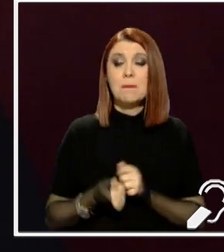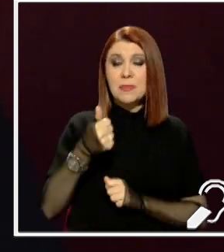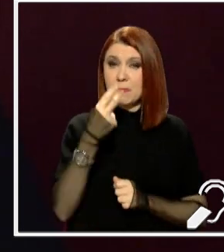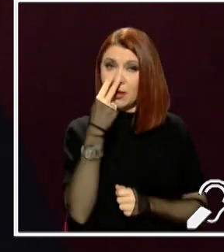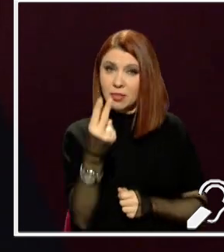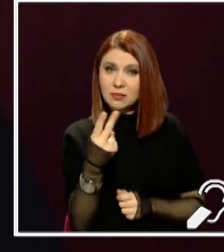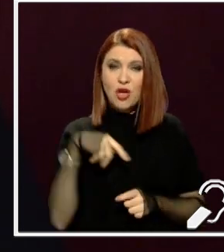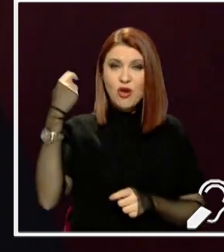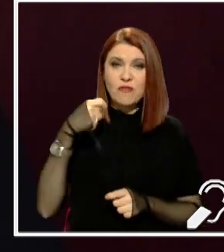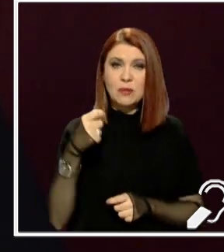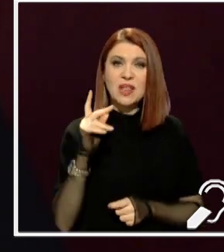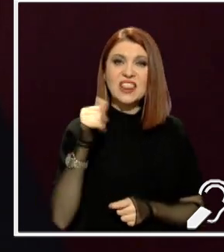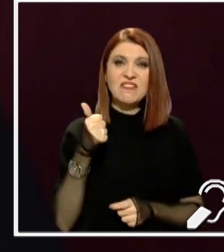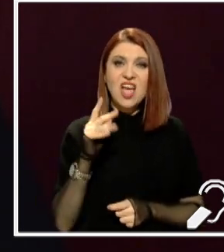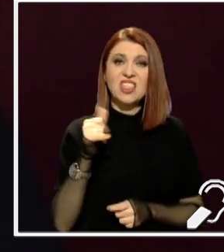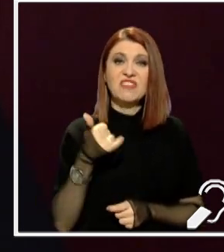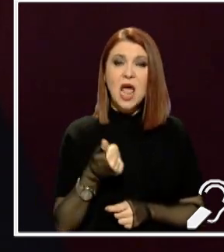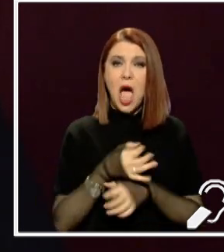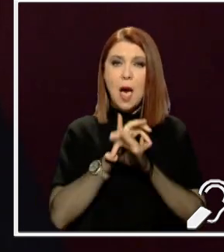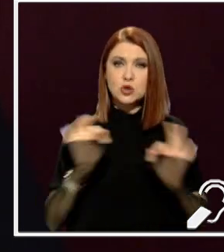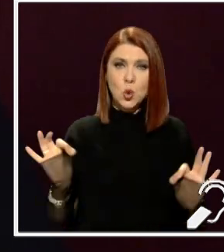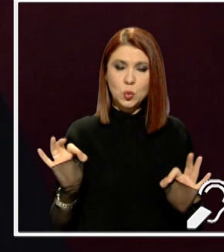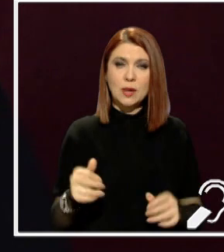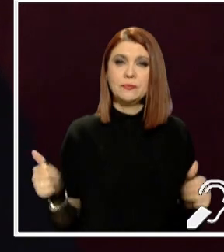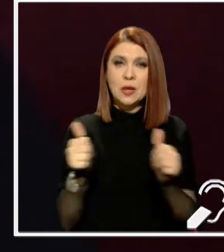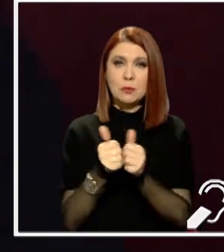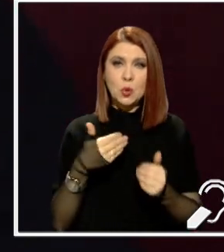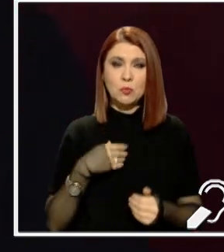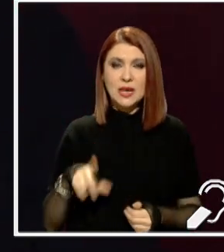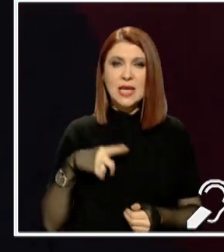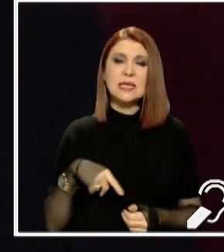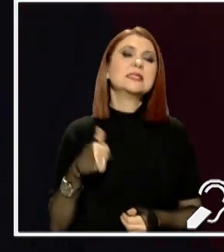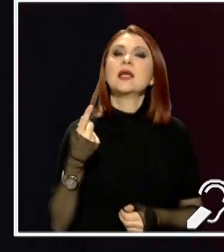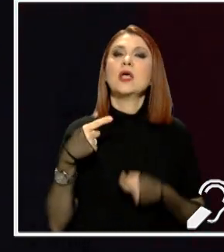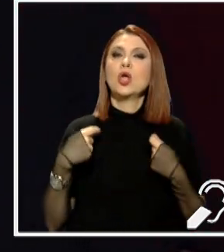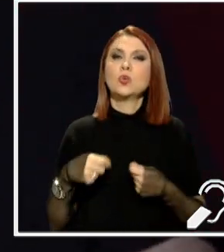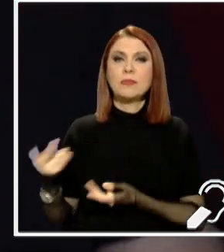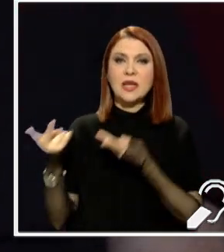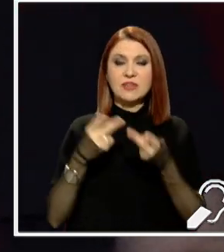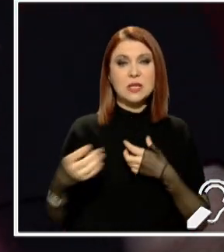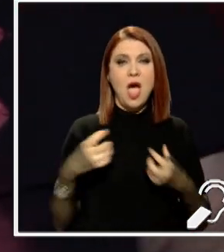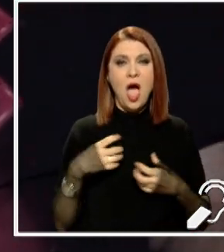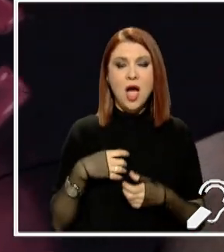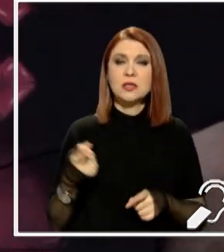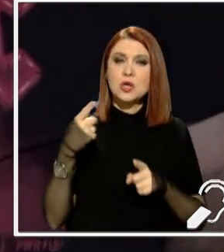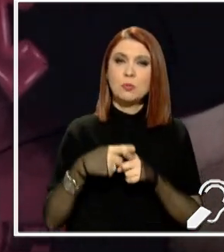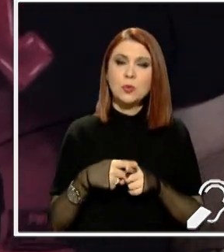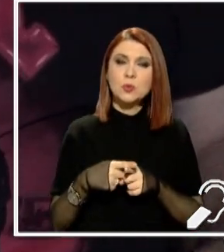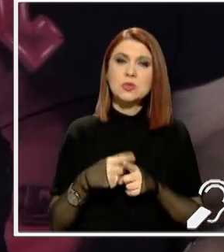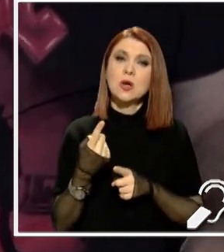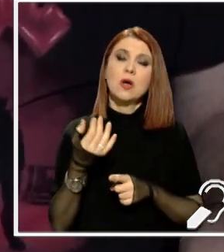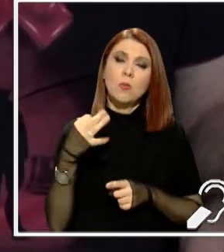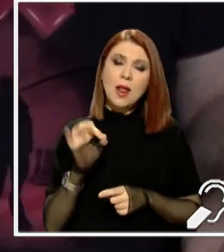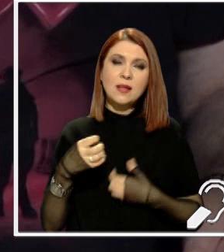avanpremiera filmului Diva Divina Assoluta. Alături de mine se află Paula Maria Seichei, actriță, și Adonis Stanța, actor